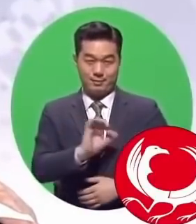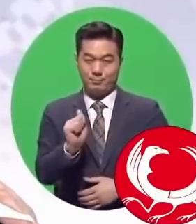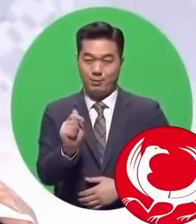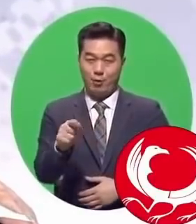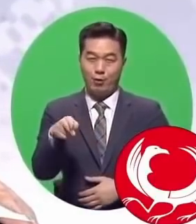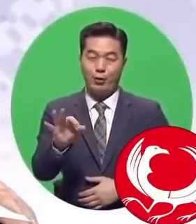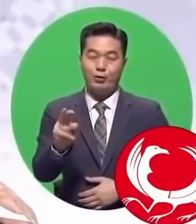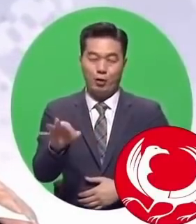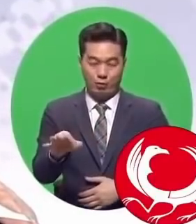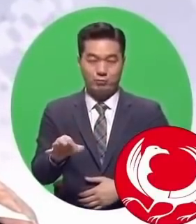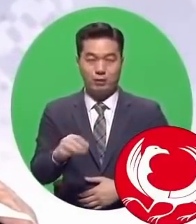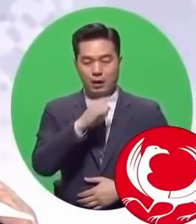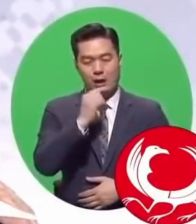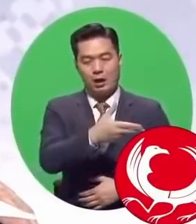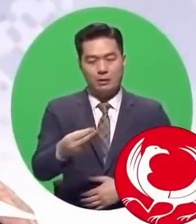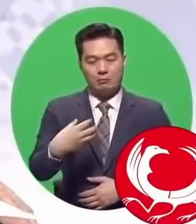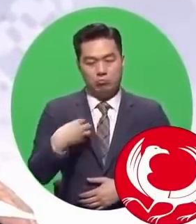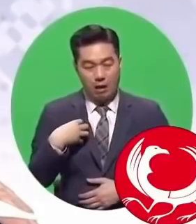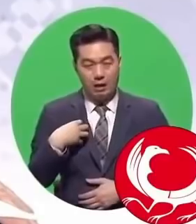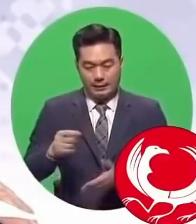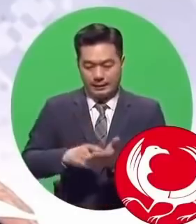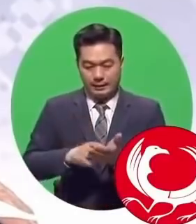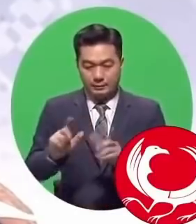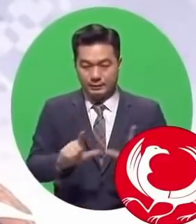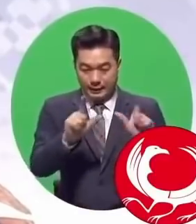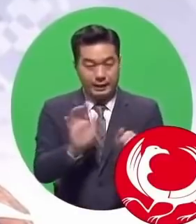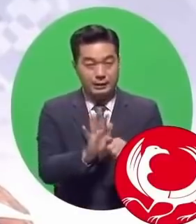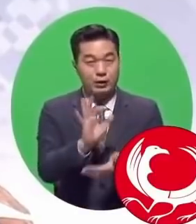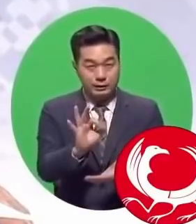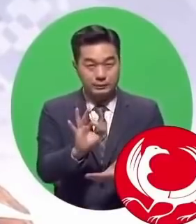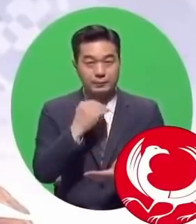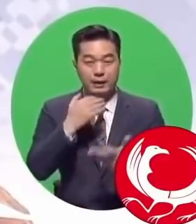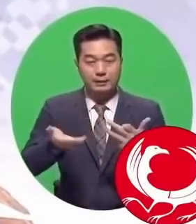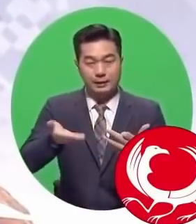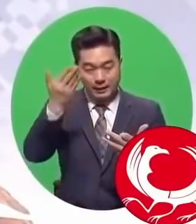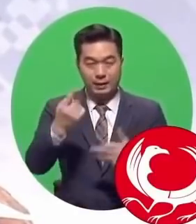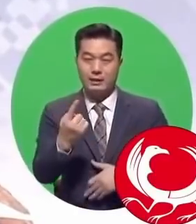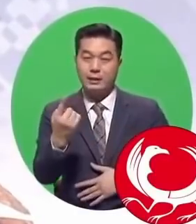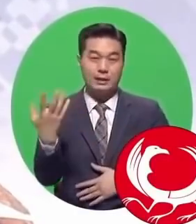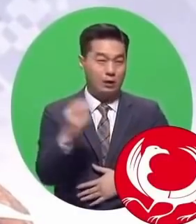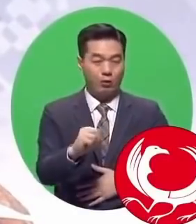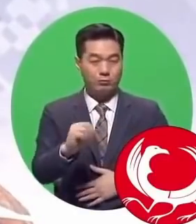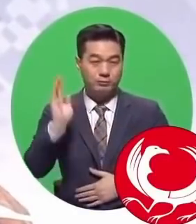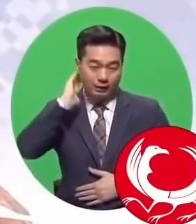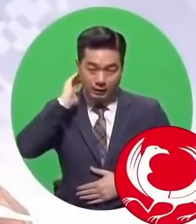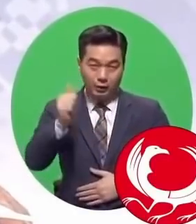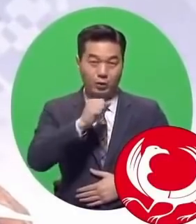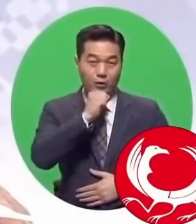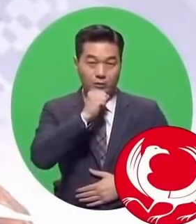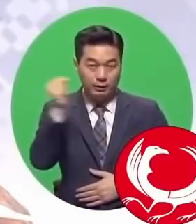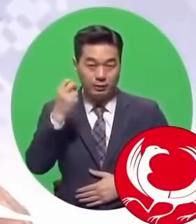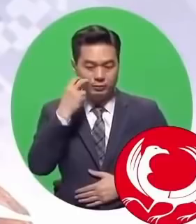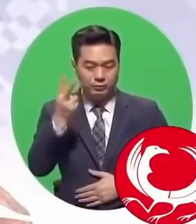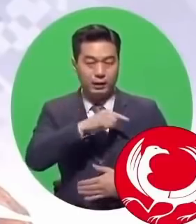빚더미의 안전 국민에게 코로나 긴급 생계지원금을 18세 이상 1억씩 대통령 당선